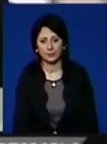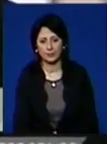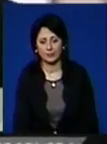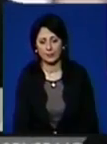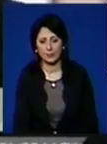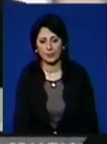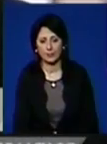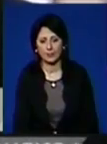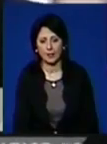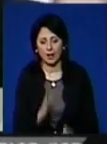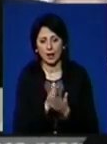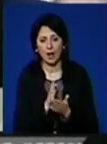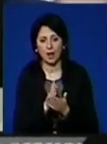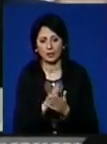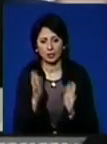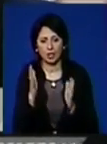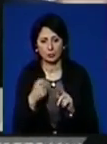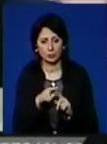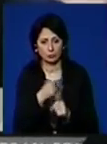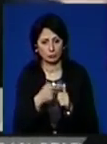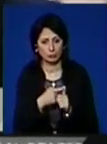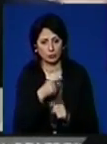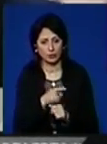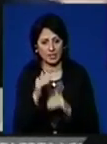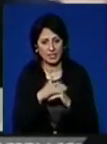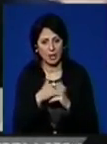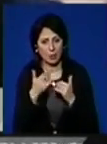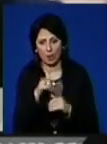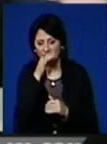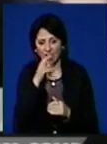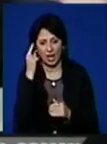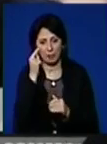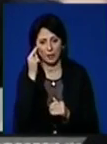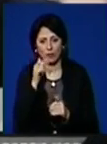და აქვთ ტაშფანდური გამართული საღამოს უკვე ვეღარ